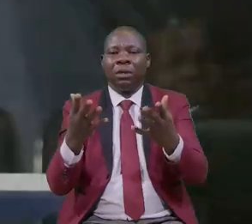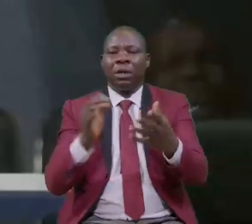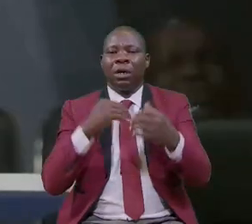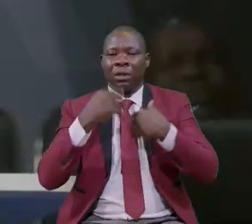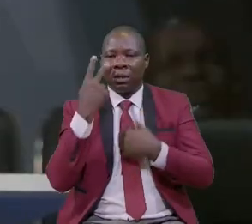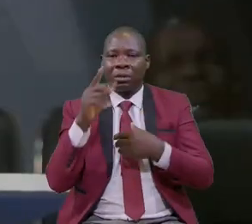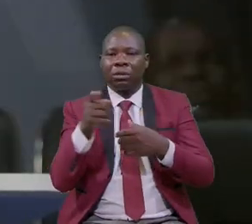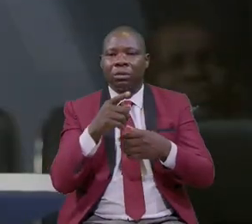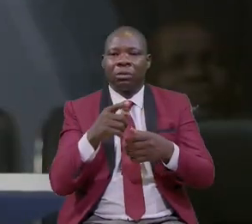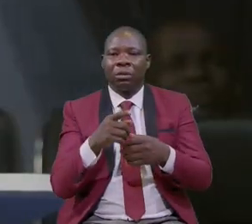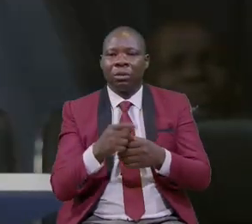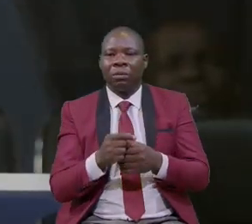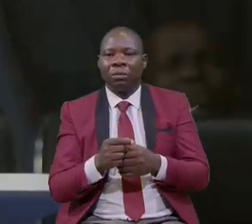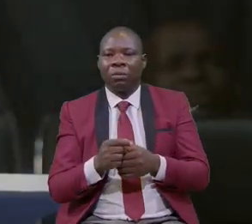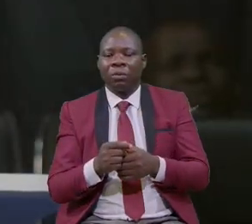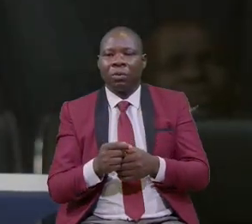ch